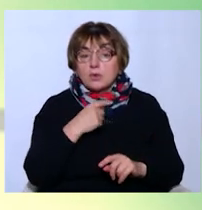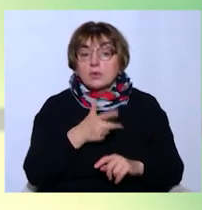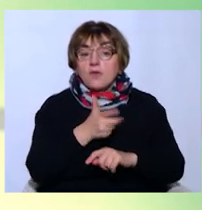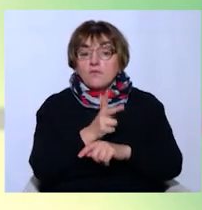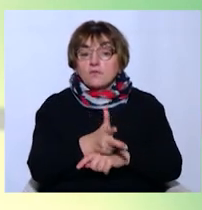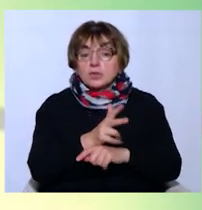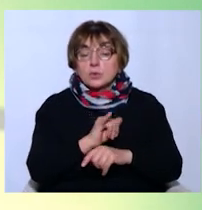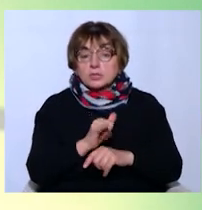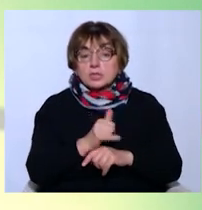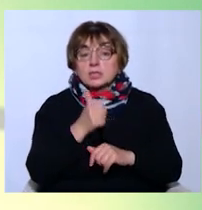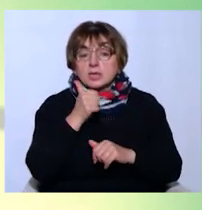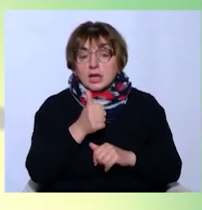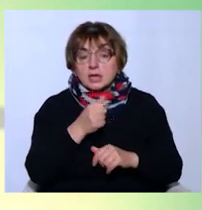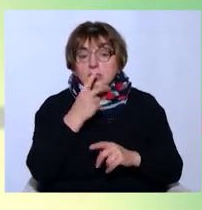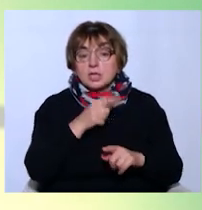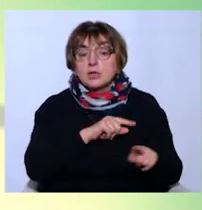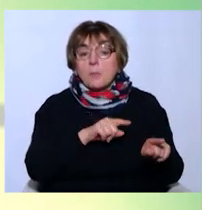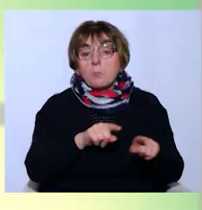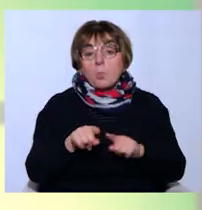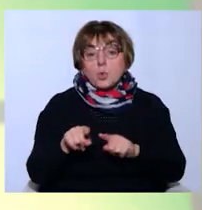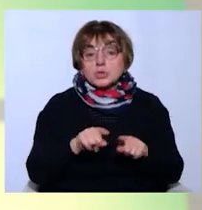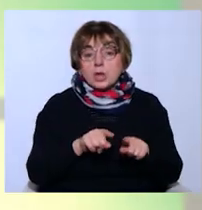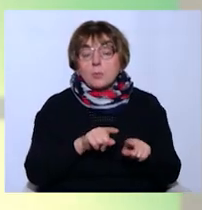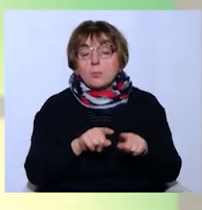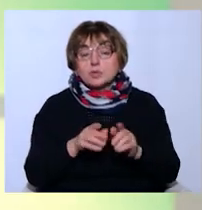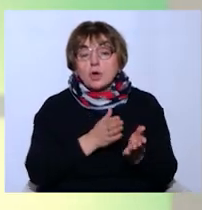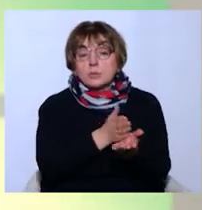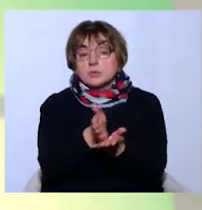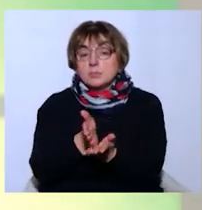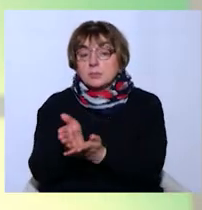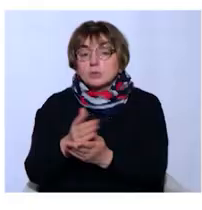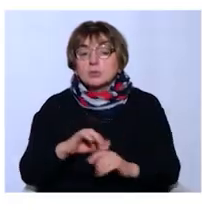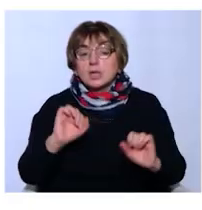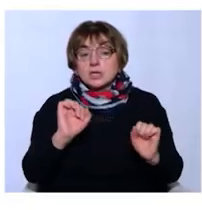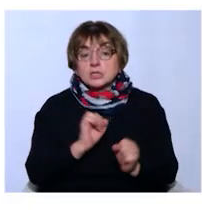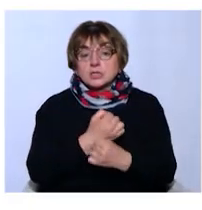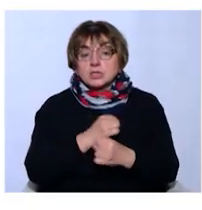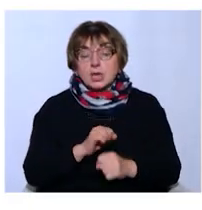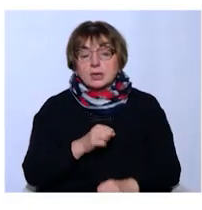ვიდეო, სადაც კარგად ჩანს მოძრაობა, მოძრაობის მიმართულება და სიჩქარე.